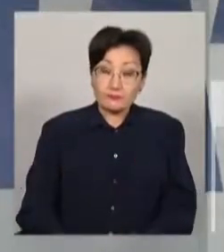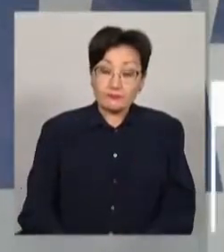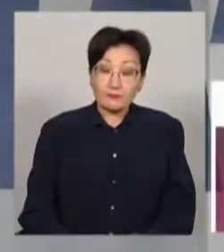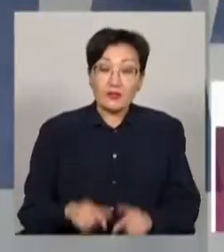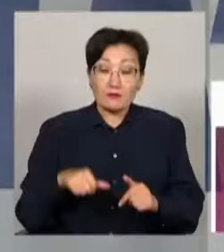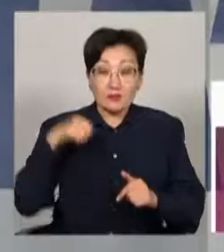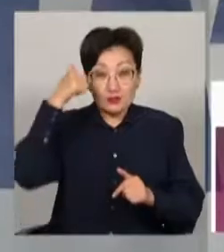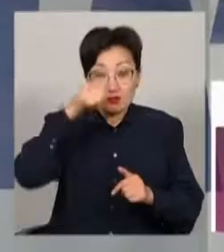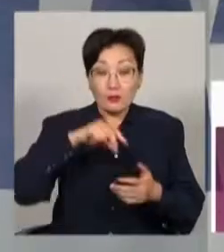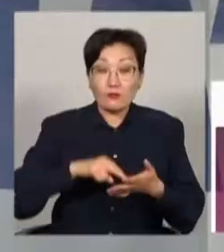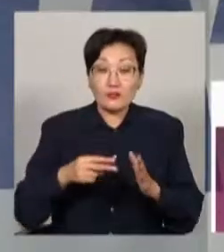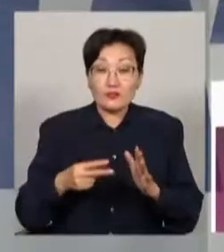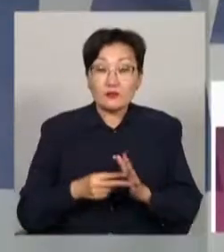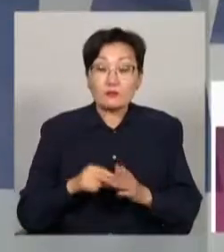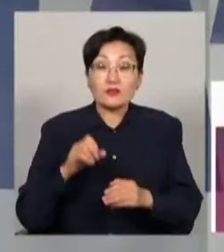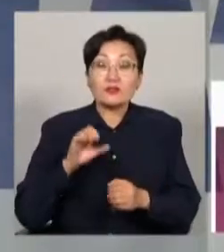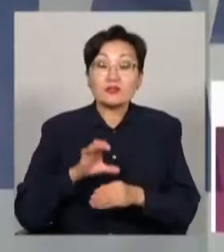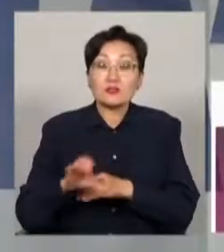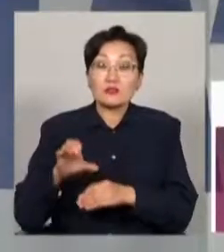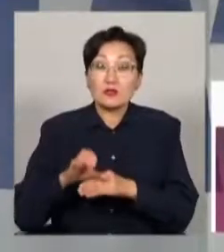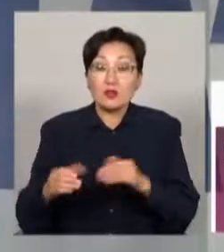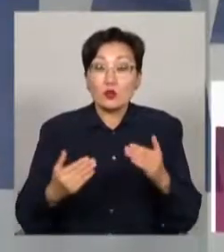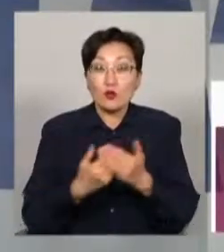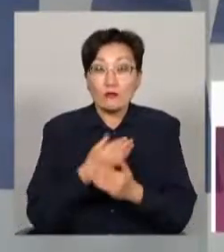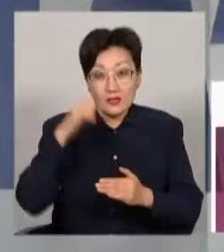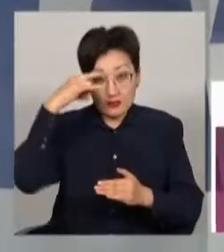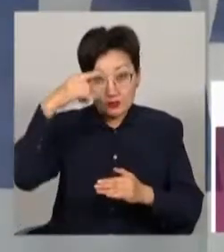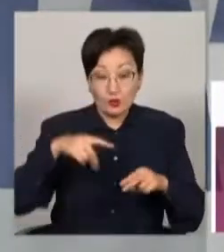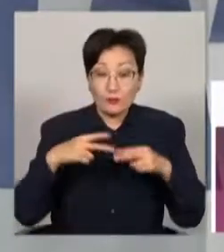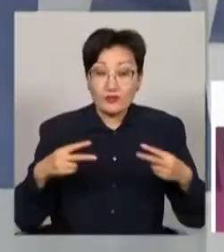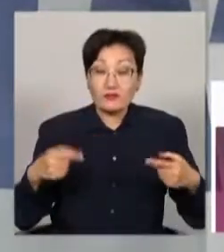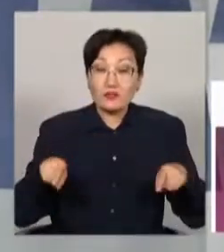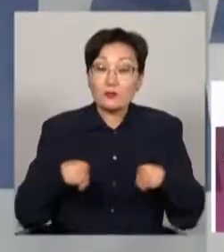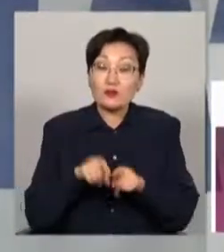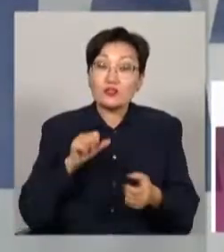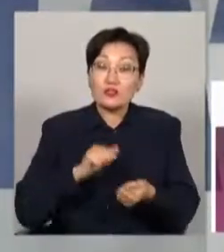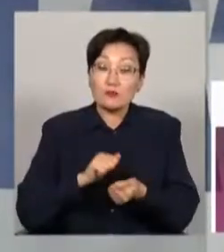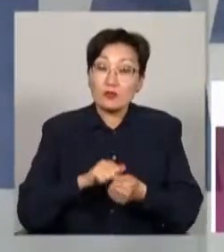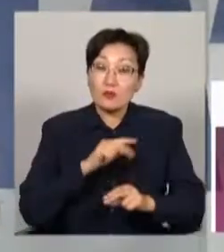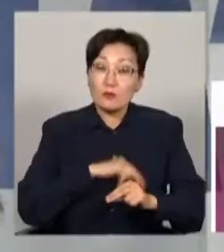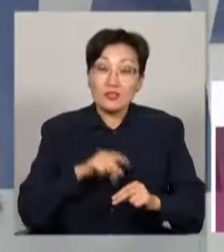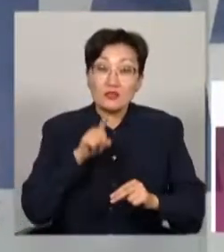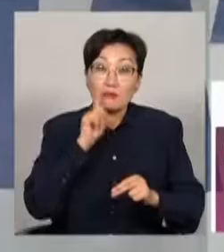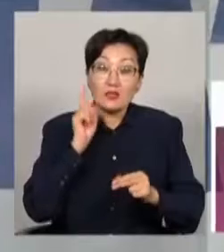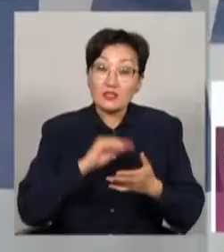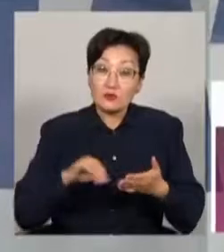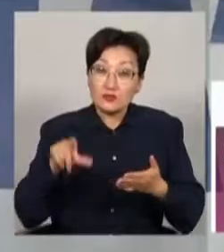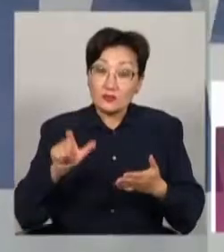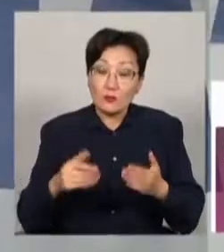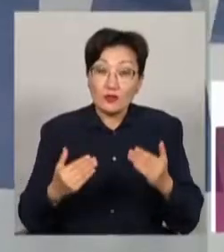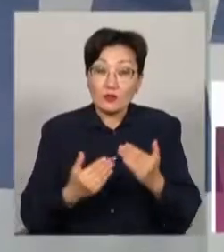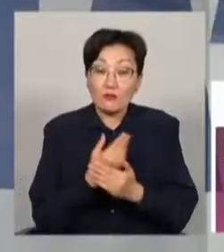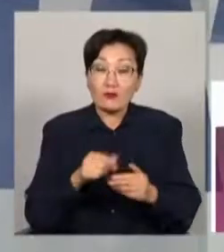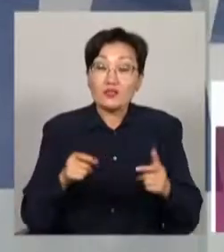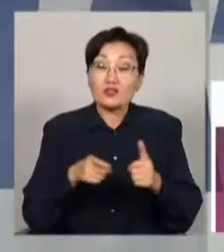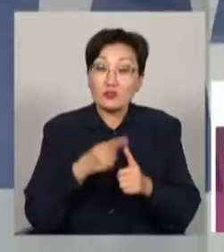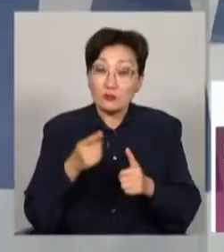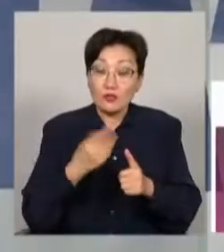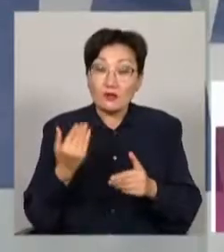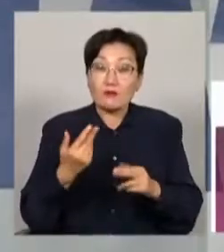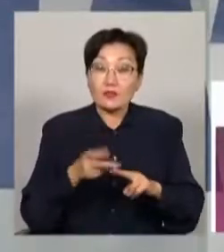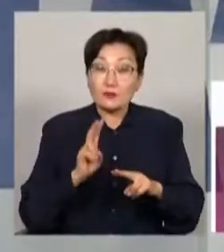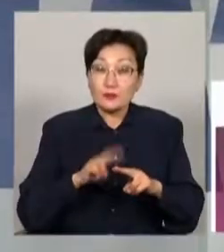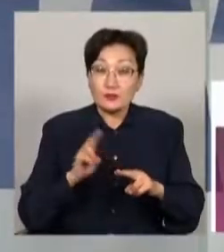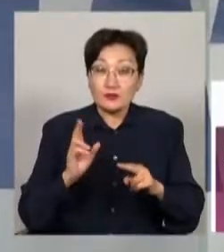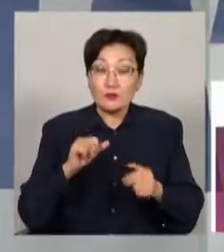В этом году планируется выход серии «Новой казахской литературы», где будут опубликованы труды молодых писателей, новых имен. Вместе с тем в этом